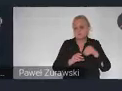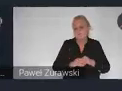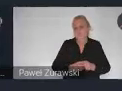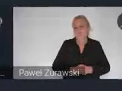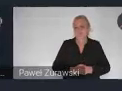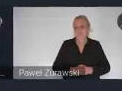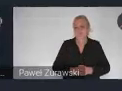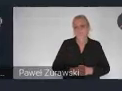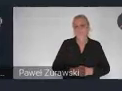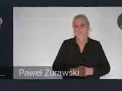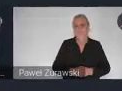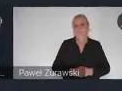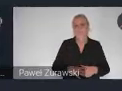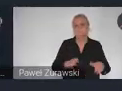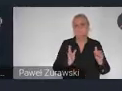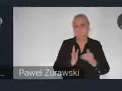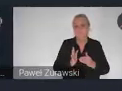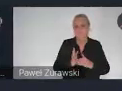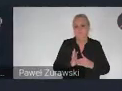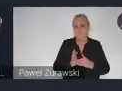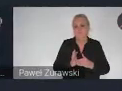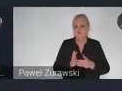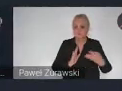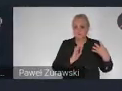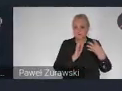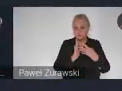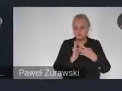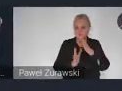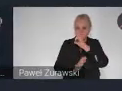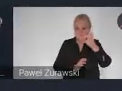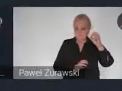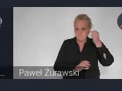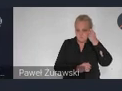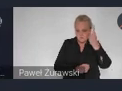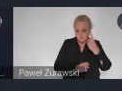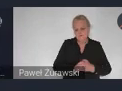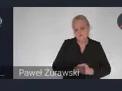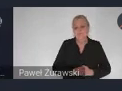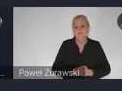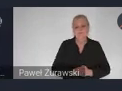będą niezbędne do oceny państwa pomysłu